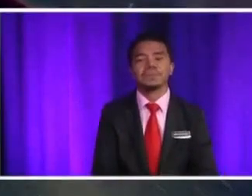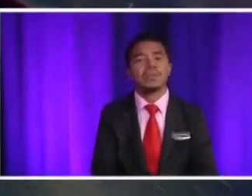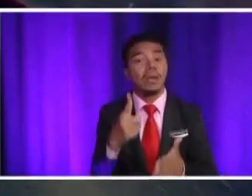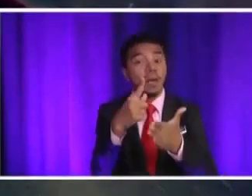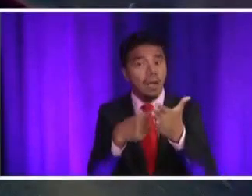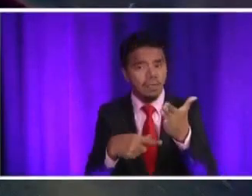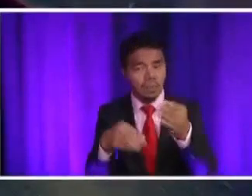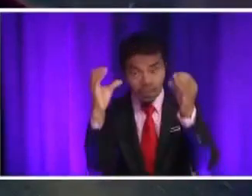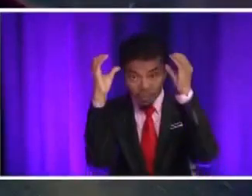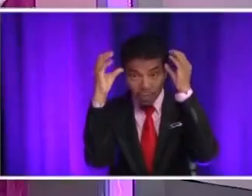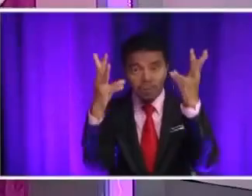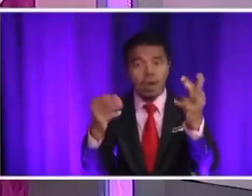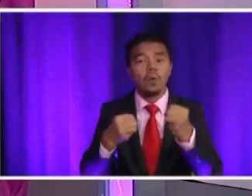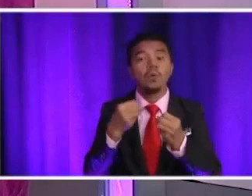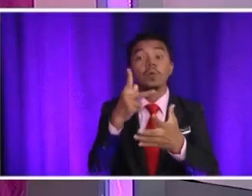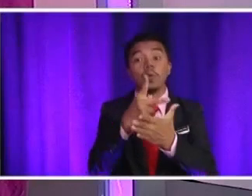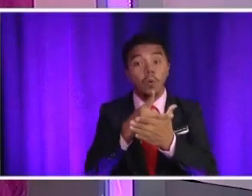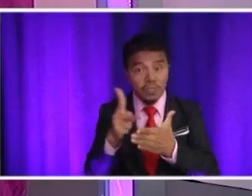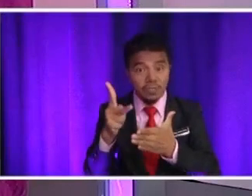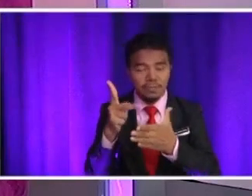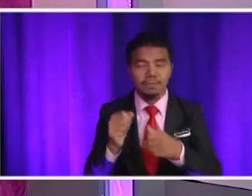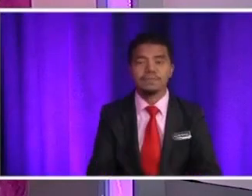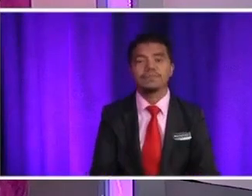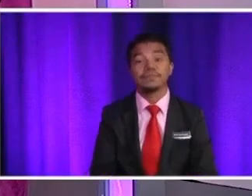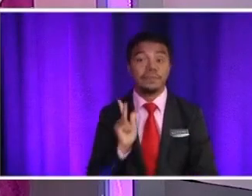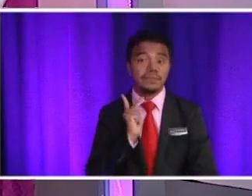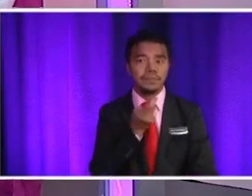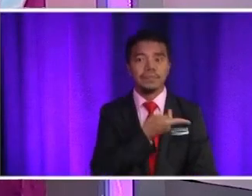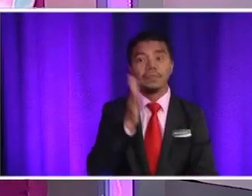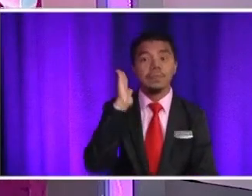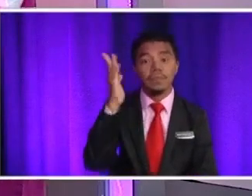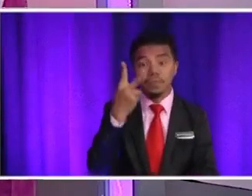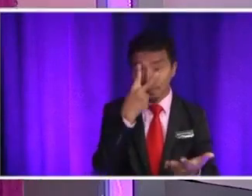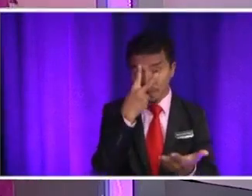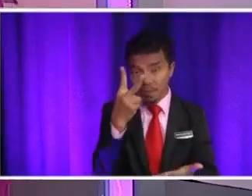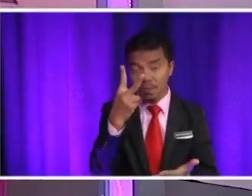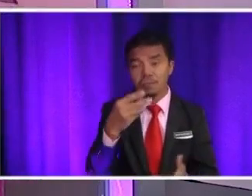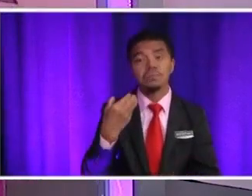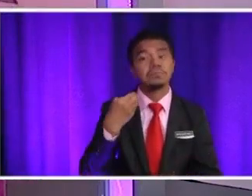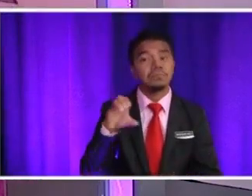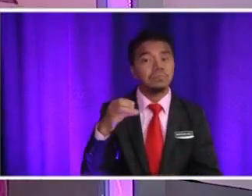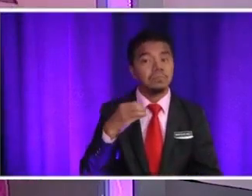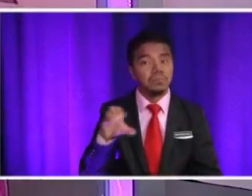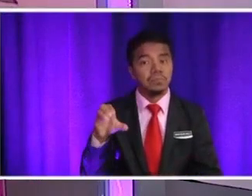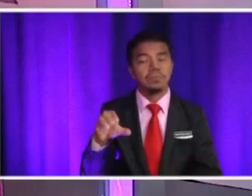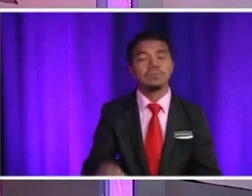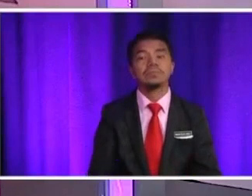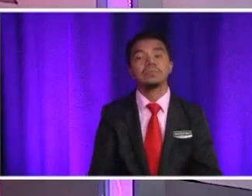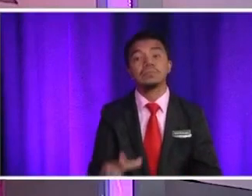rumah? Okey, untuk segmen ini pula, kita akan tengok tentang ciri-ciri dan peranan